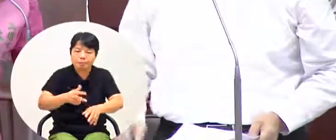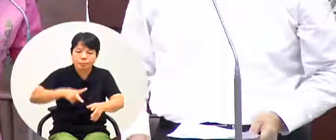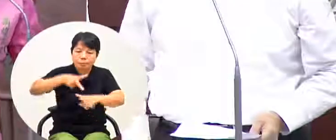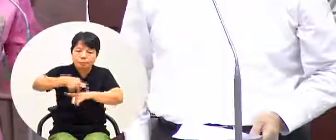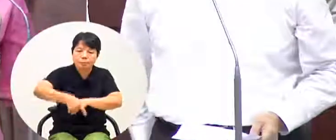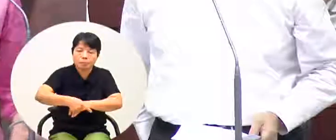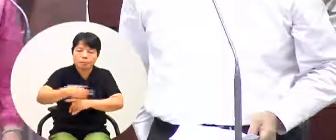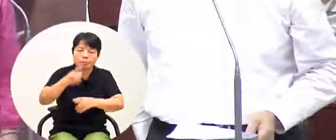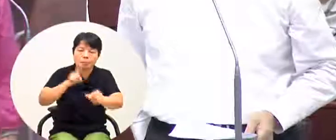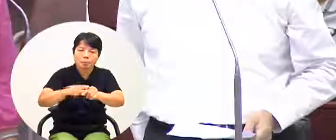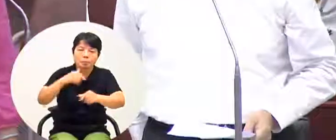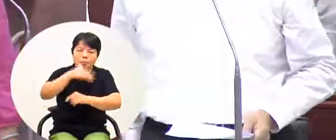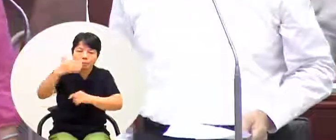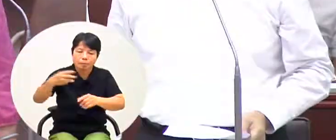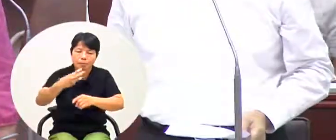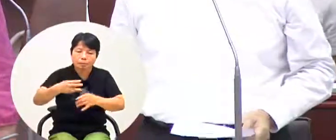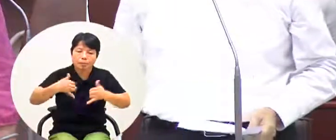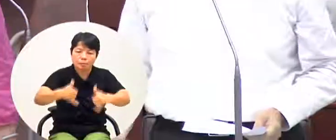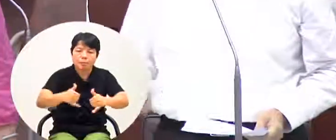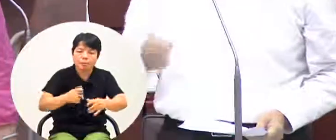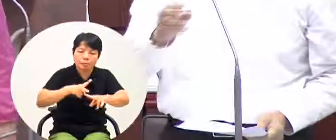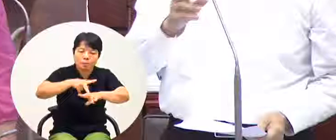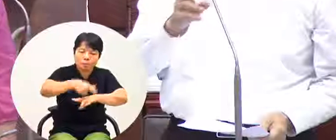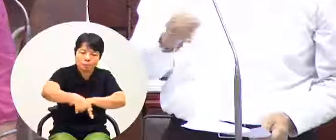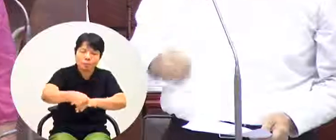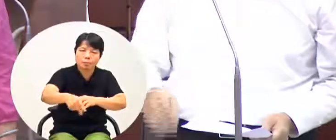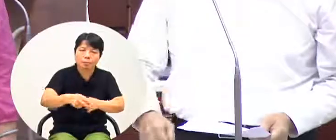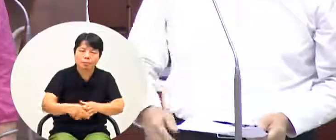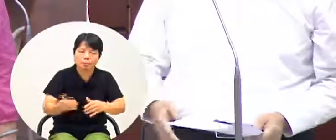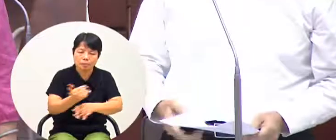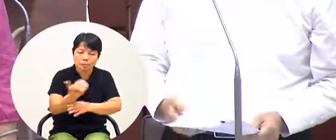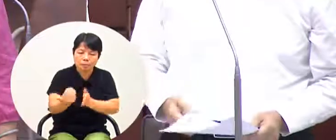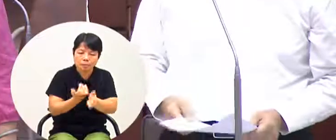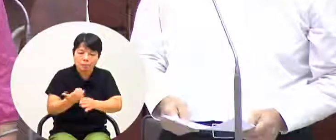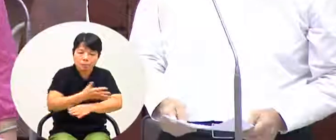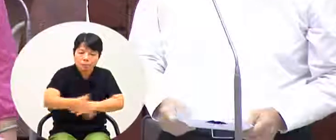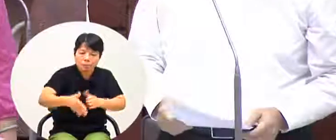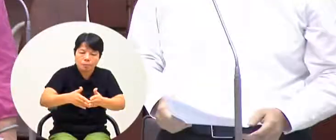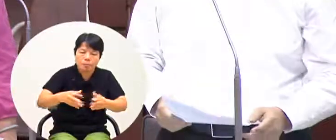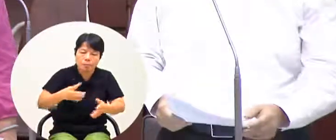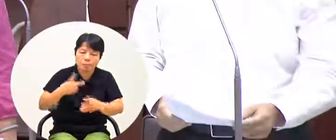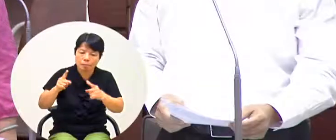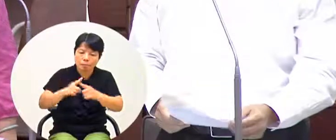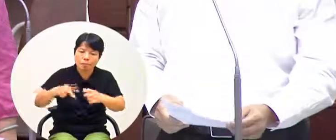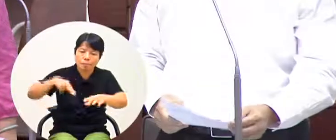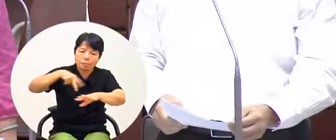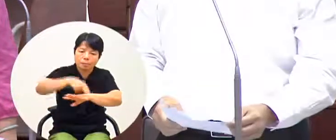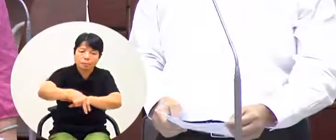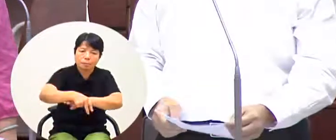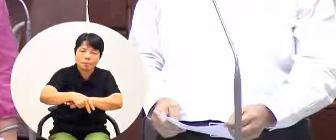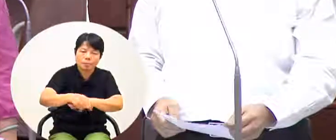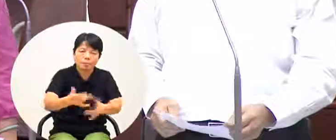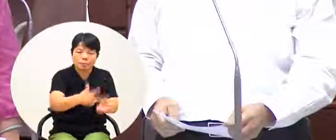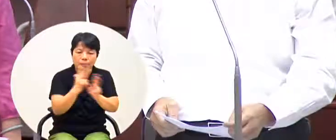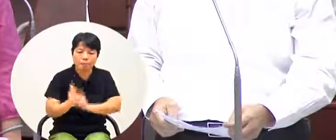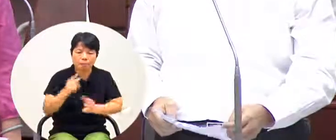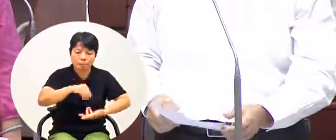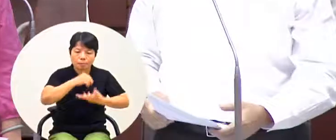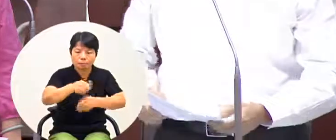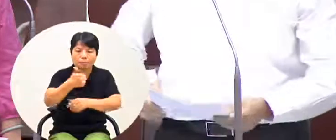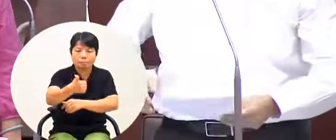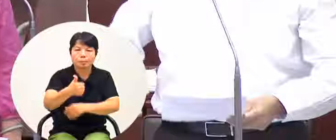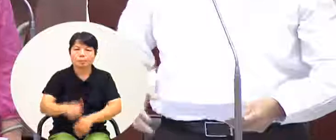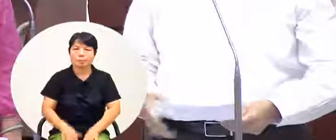跨越我们前镇和一个人行景观桥的部分，这个建议不错了。这个也加惠我们的镇海